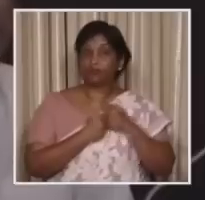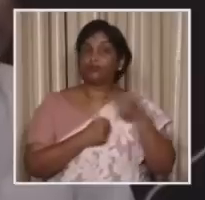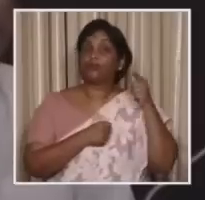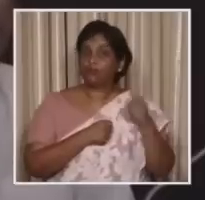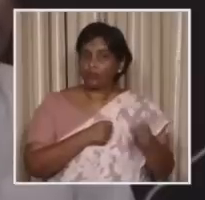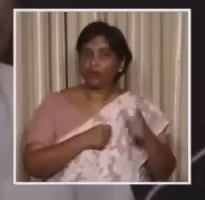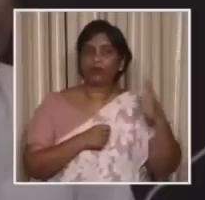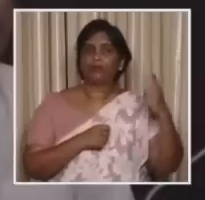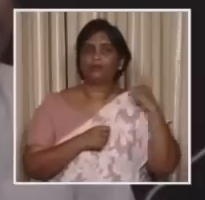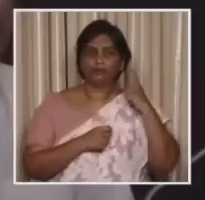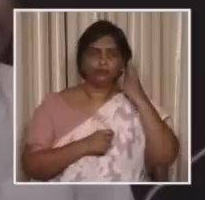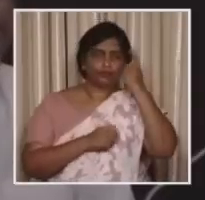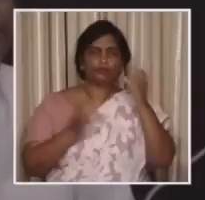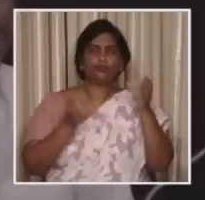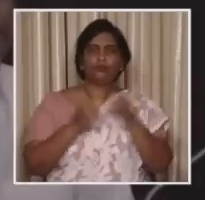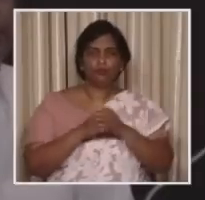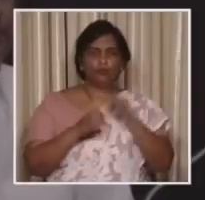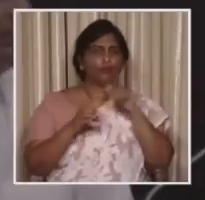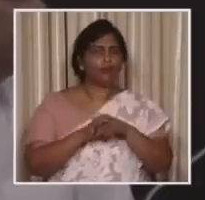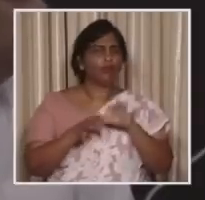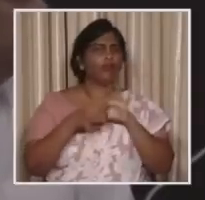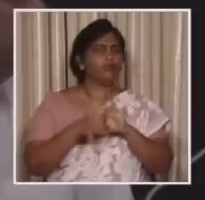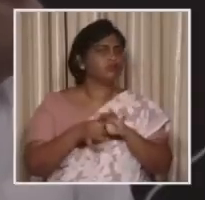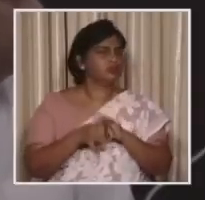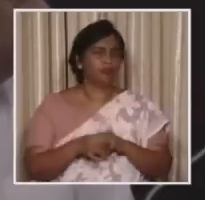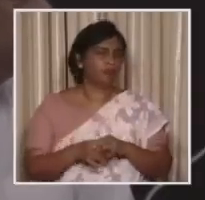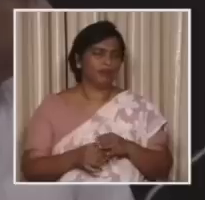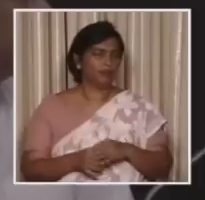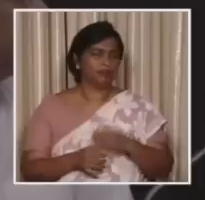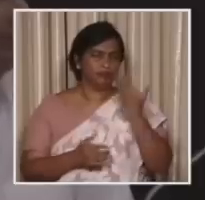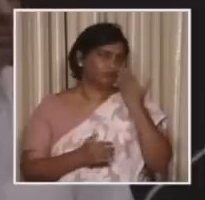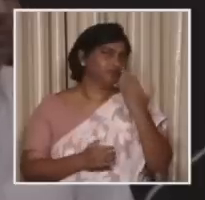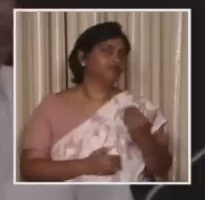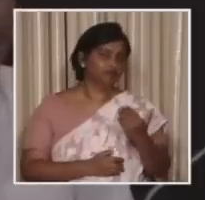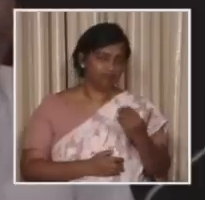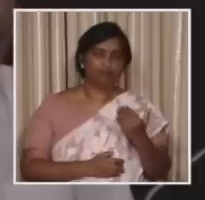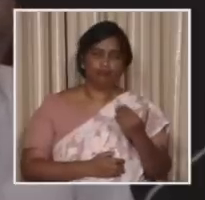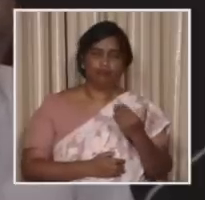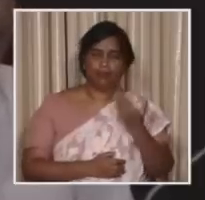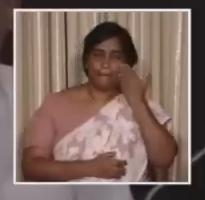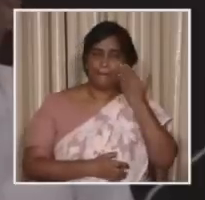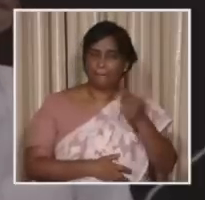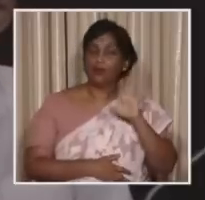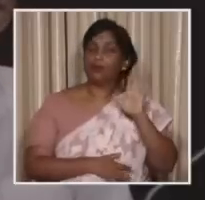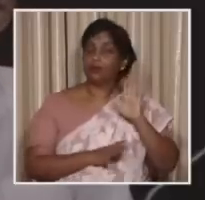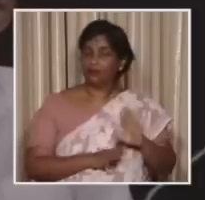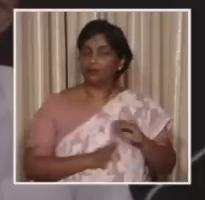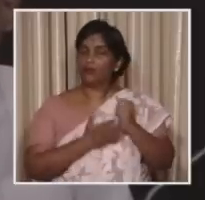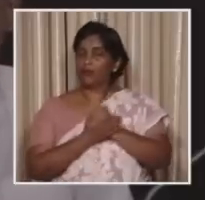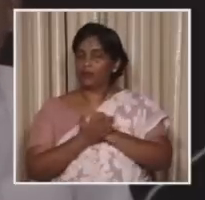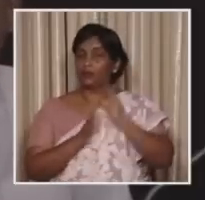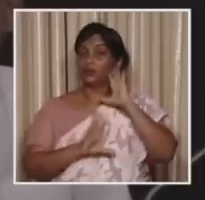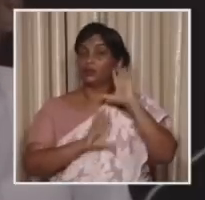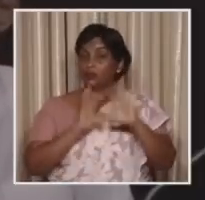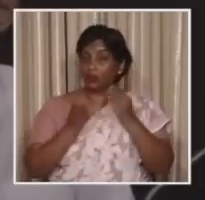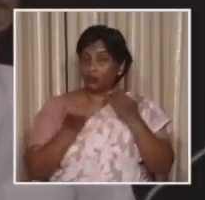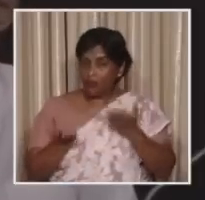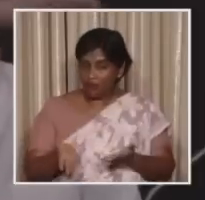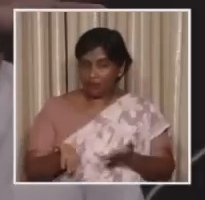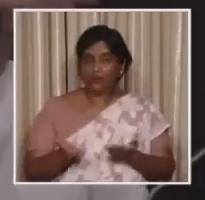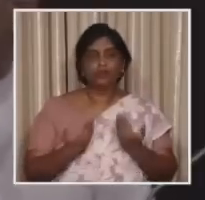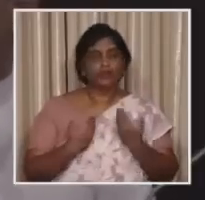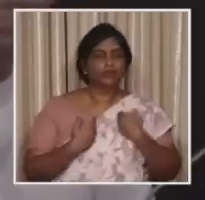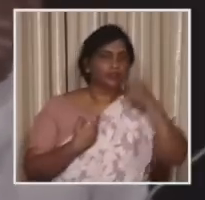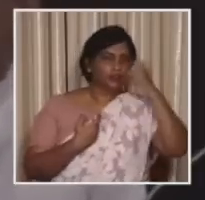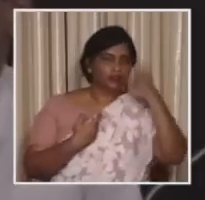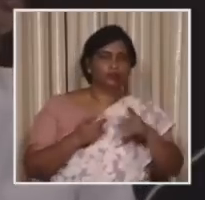විදිහට හමුදා බුද්ධාංශ වල මෙතනදී සම්බන්ධය බොහොම පැහැදිලිව අපිට පේනවා. හැබැයි මේ සියලු තොරතුරු තියෙද්දි අපි